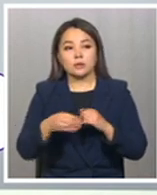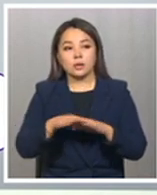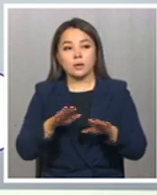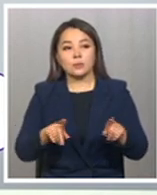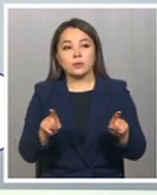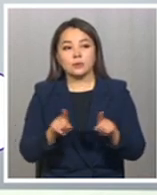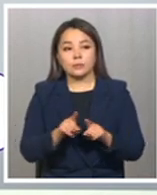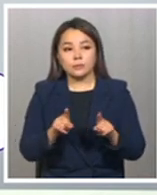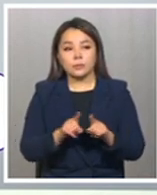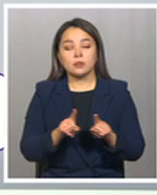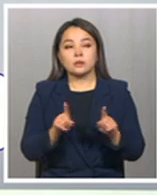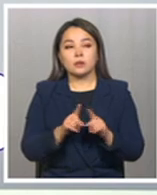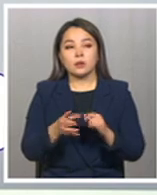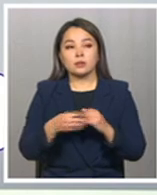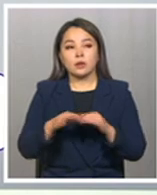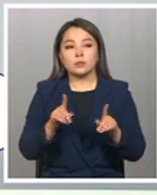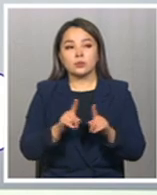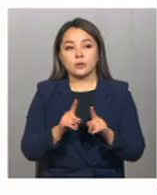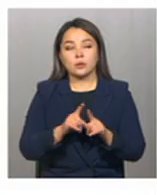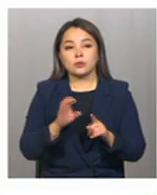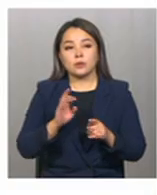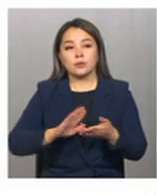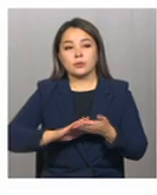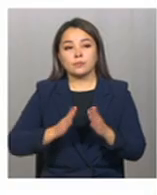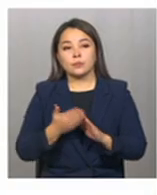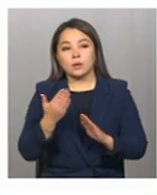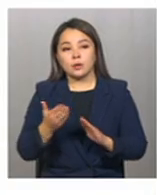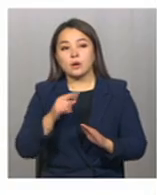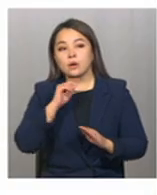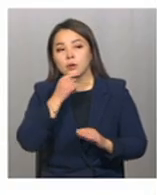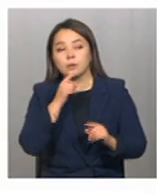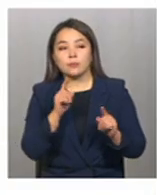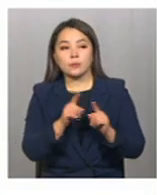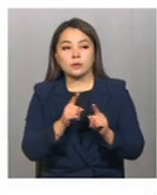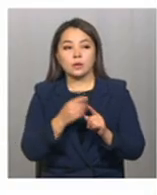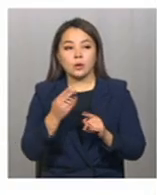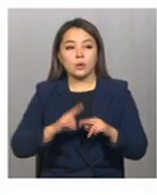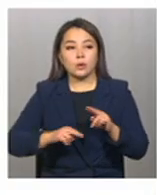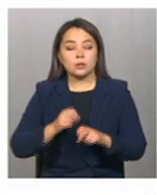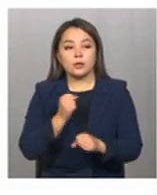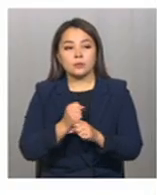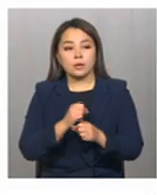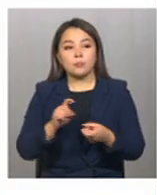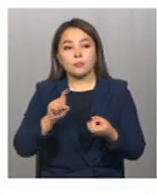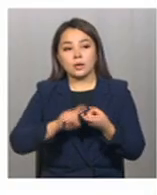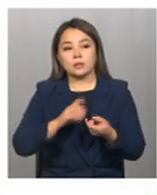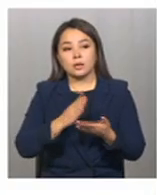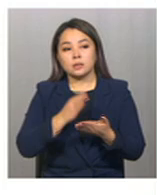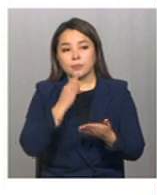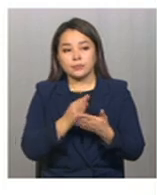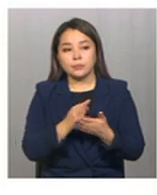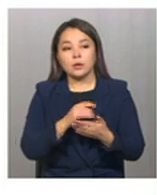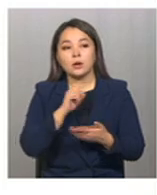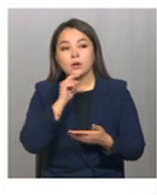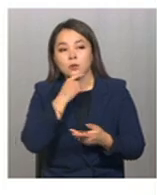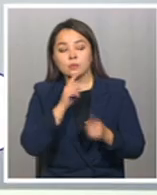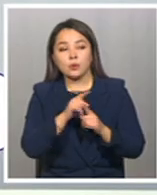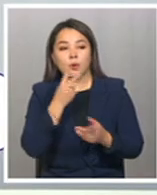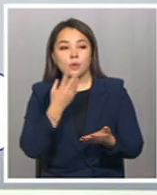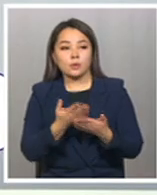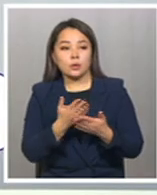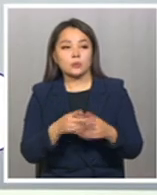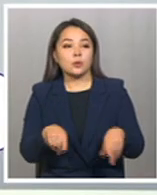айырмашылықтары, экономикалық әлеуетіне және экономикалық құрылымдарына байланысты, яғни экономикалық көрсеткіштерге